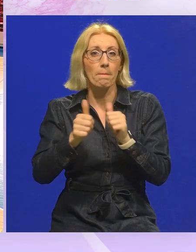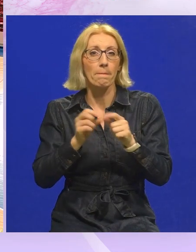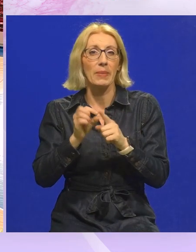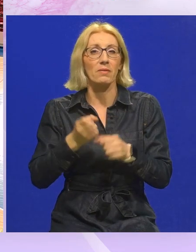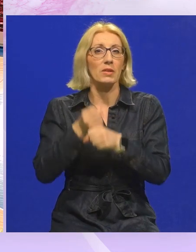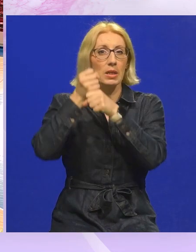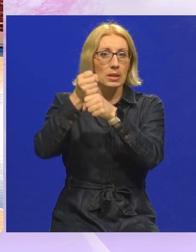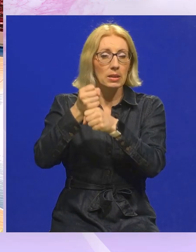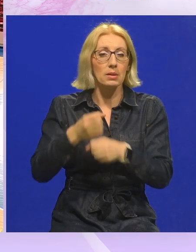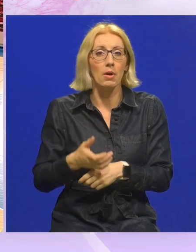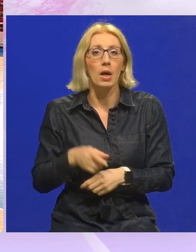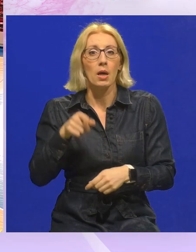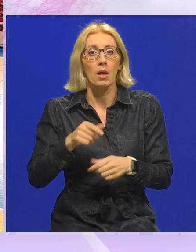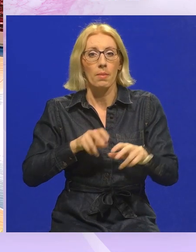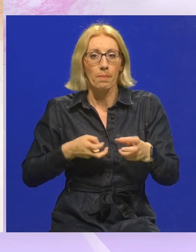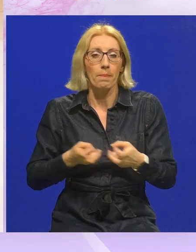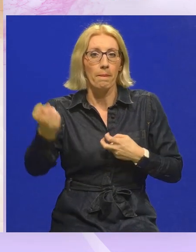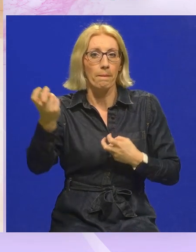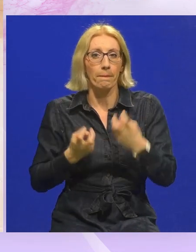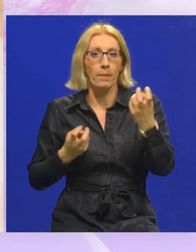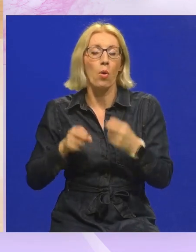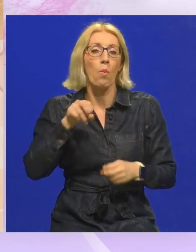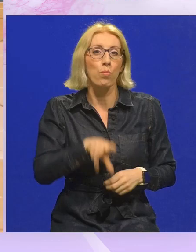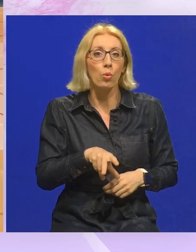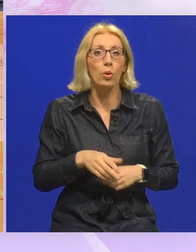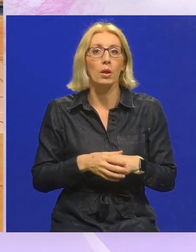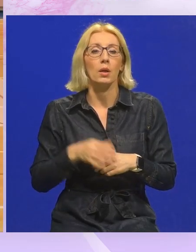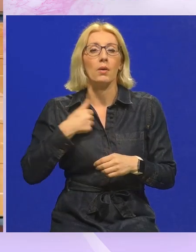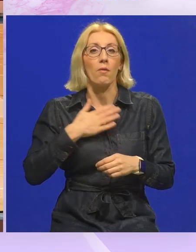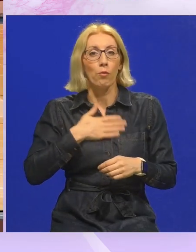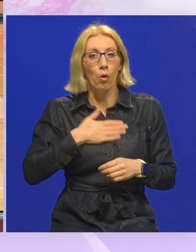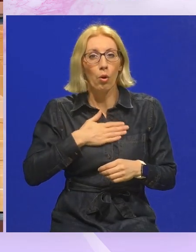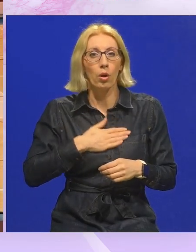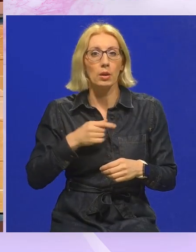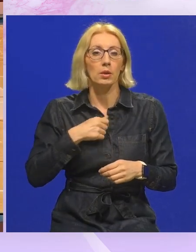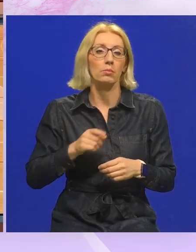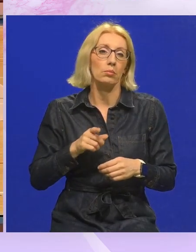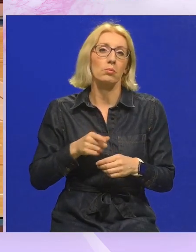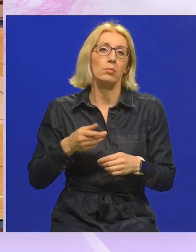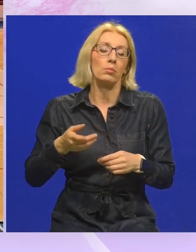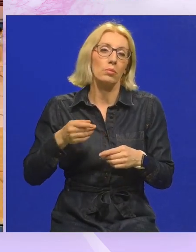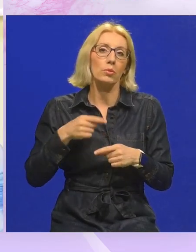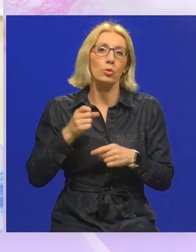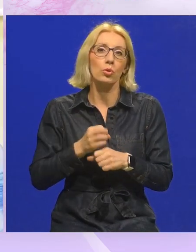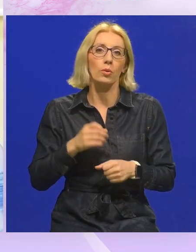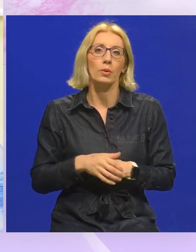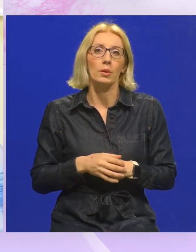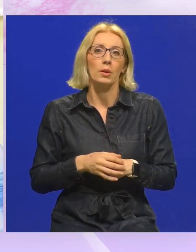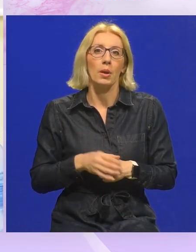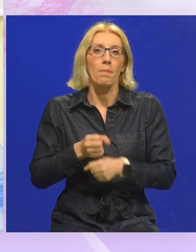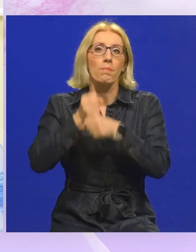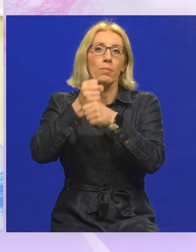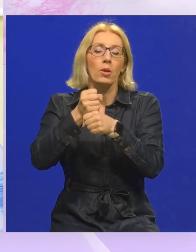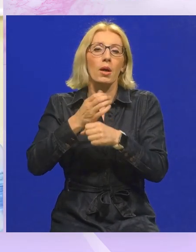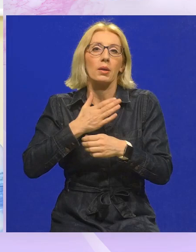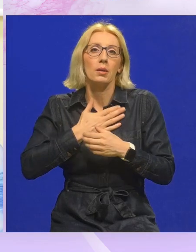umjetničkog koturaljkanja u Puli, što bismo ja naravno izrazito voljeli da se to dogodi, i podrška grada